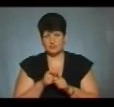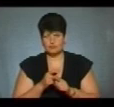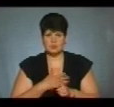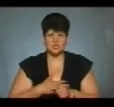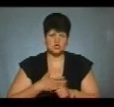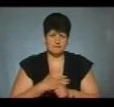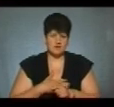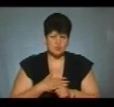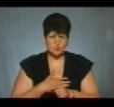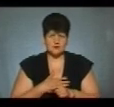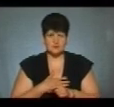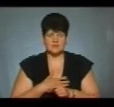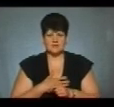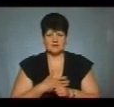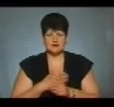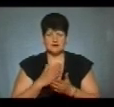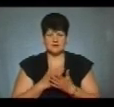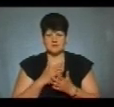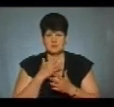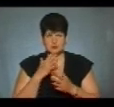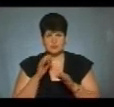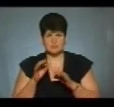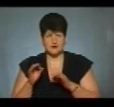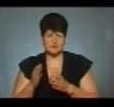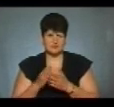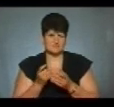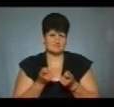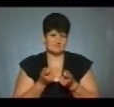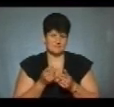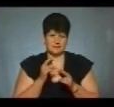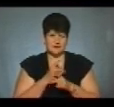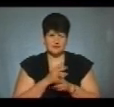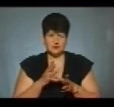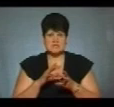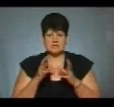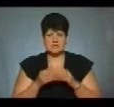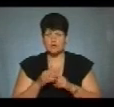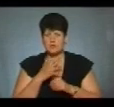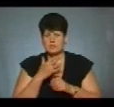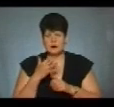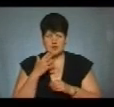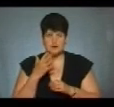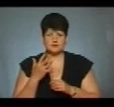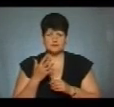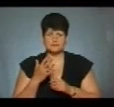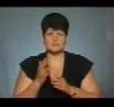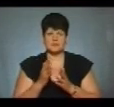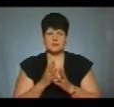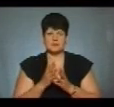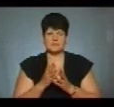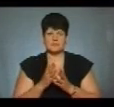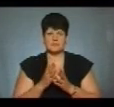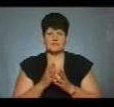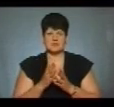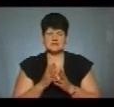і отак. Є багато правильних, але є якісь такі нюанси, в яких я не певний. Загалом багато, менше в порівнянні з іншими ЗНО,